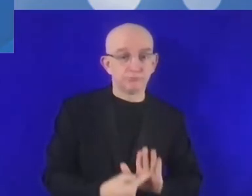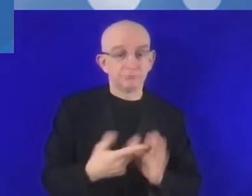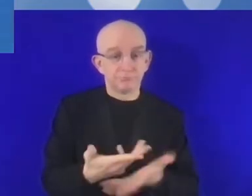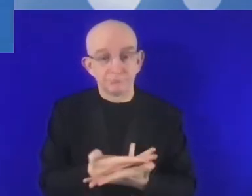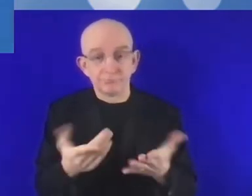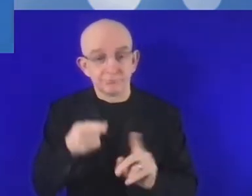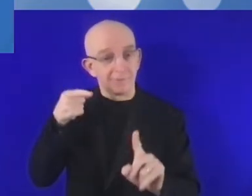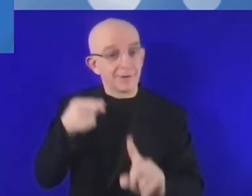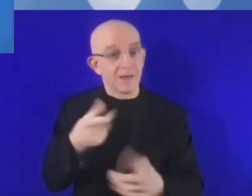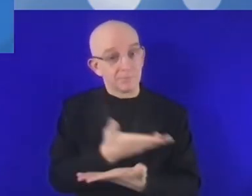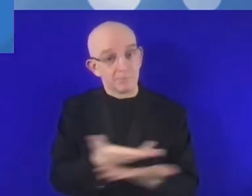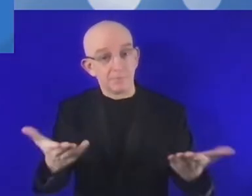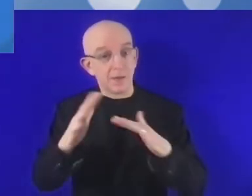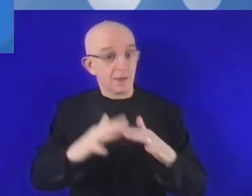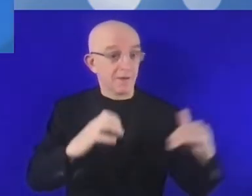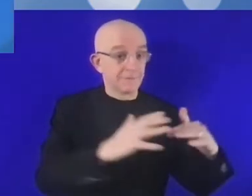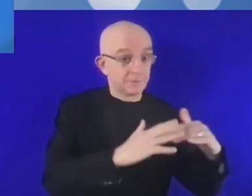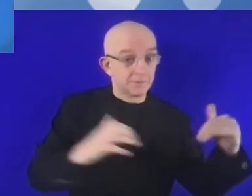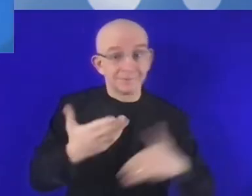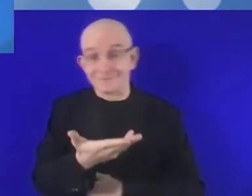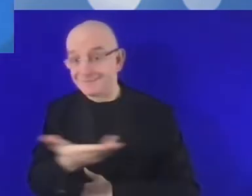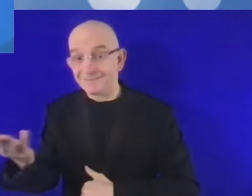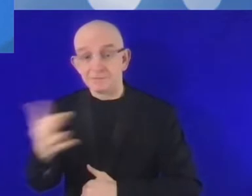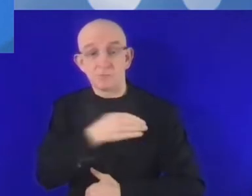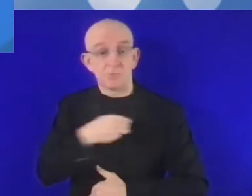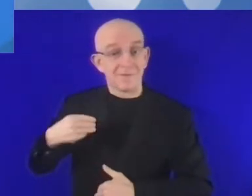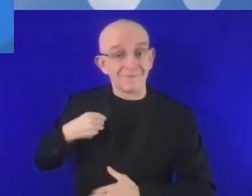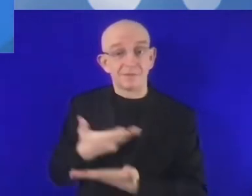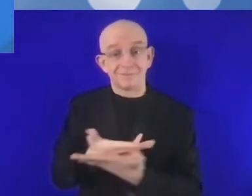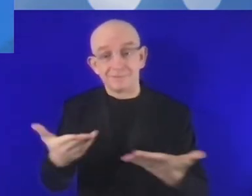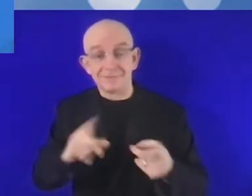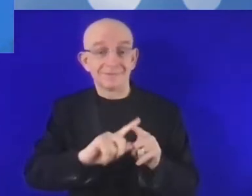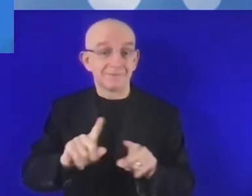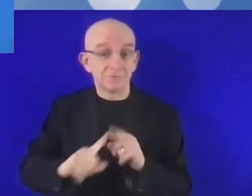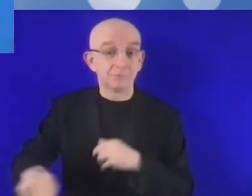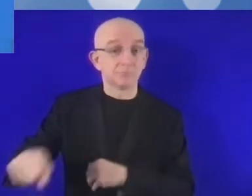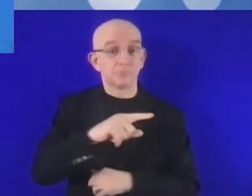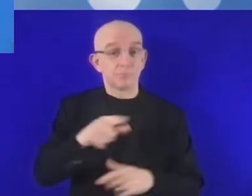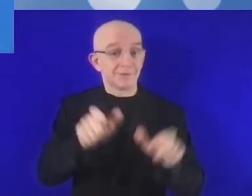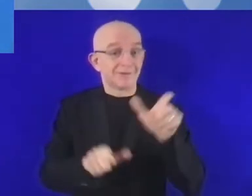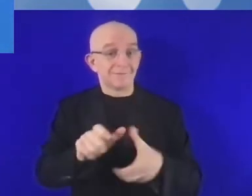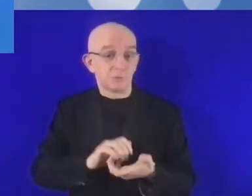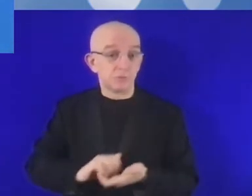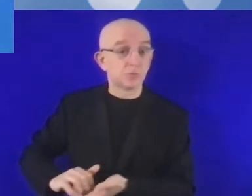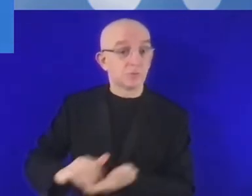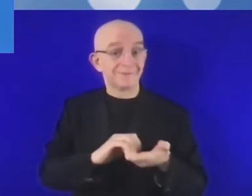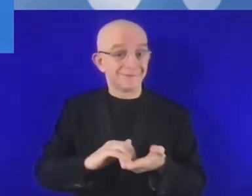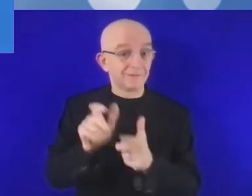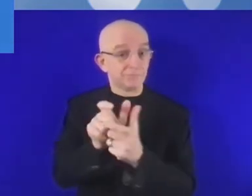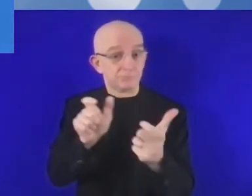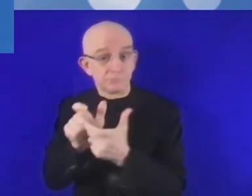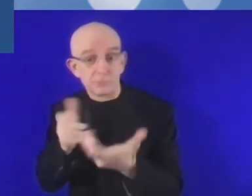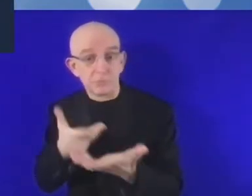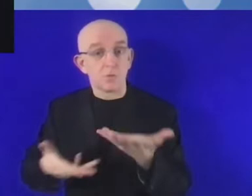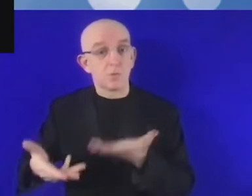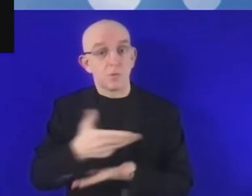الرقمي. ويقترح تقريري الأخير حول جدول أعمالنا المشترك ميثاقا رقميا عالميا يهدف إلى الجمع